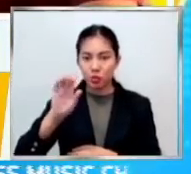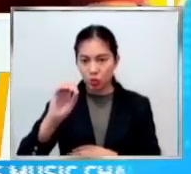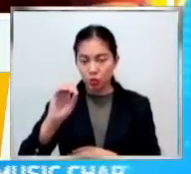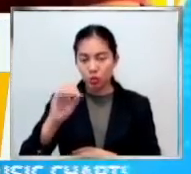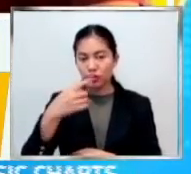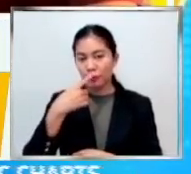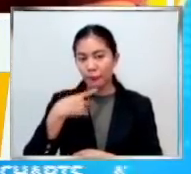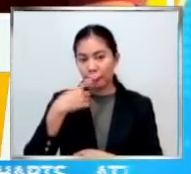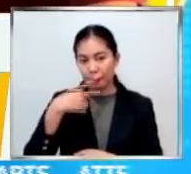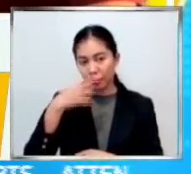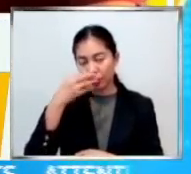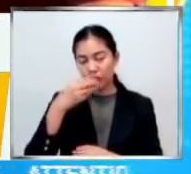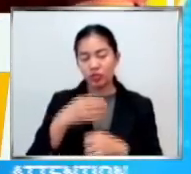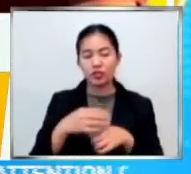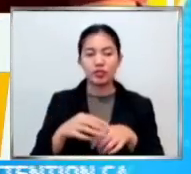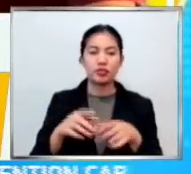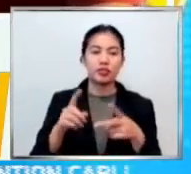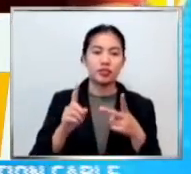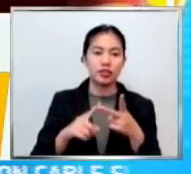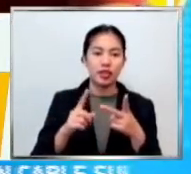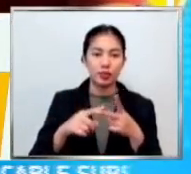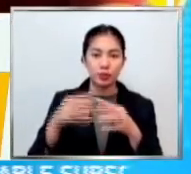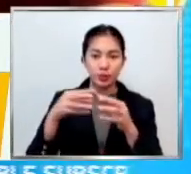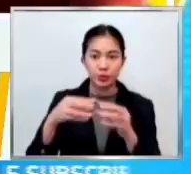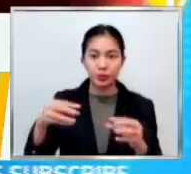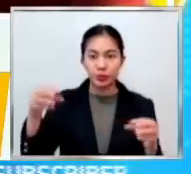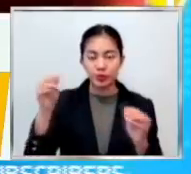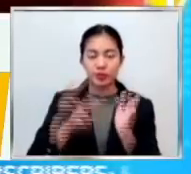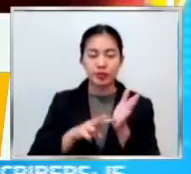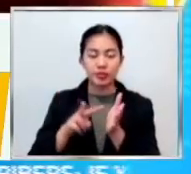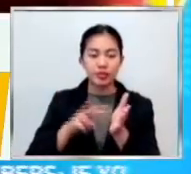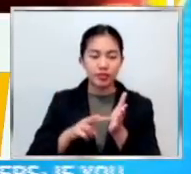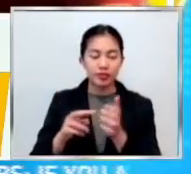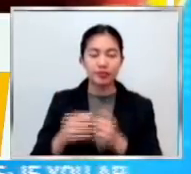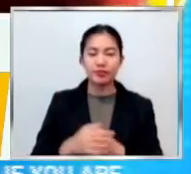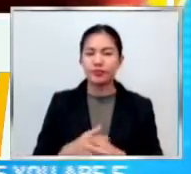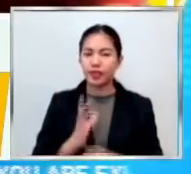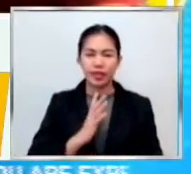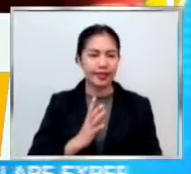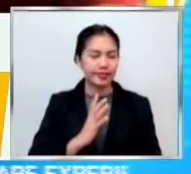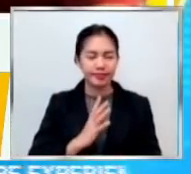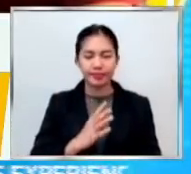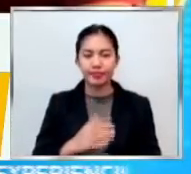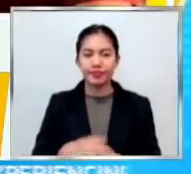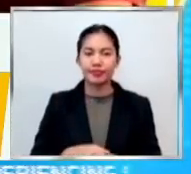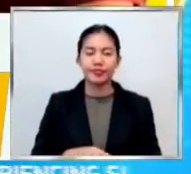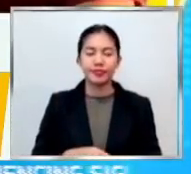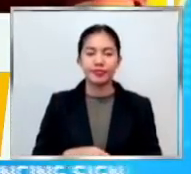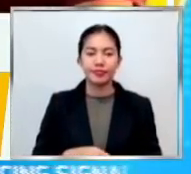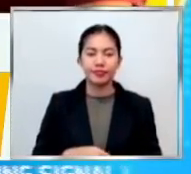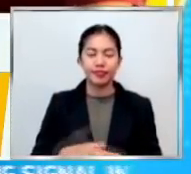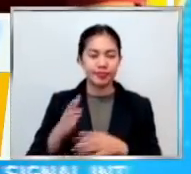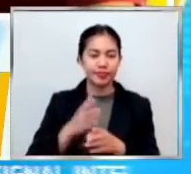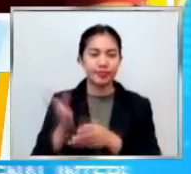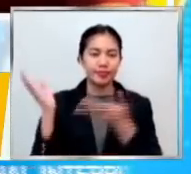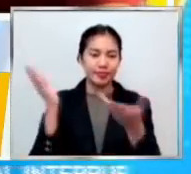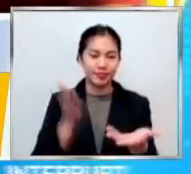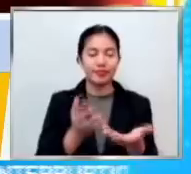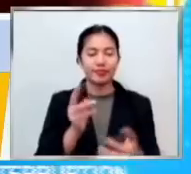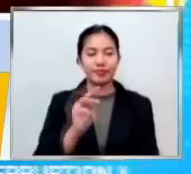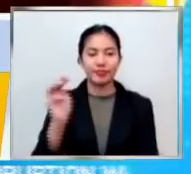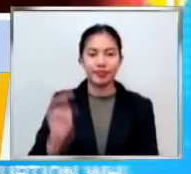talong and sitaw, walang problema naman. Dire-diretso naman sa Metro Manila. Yung